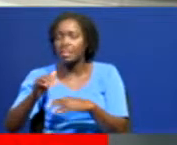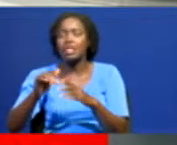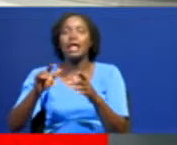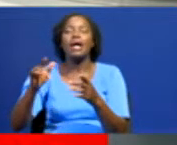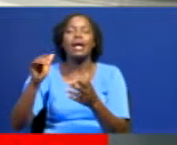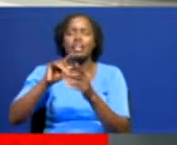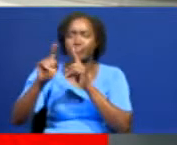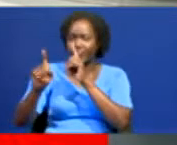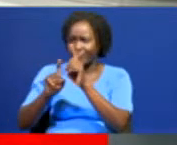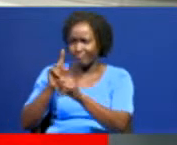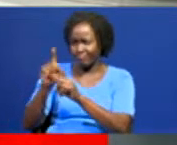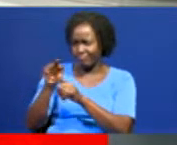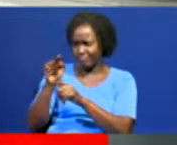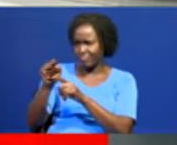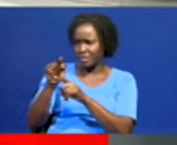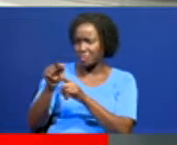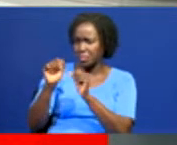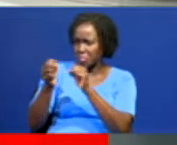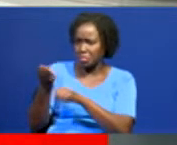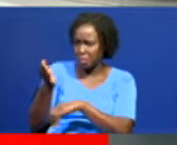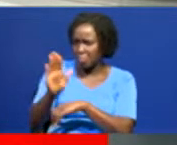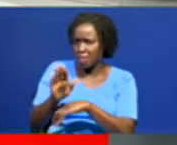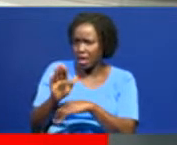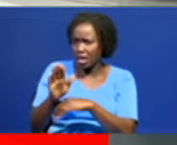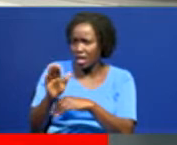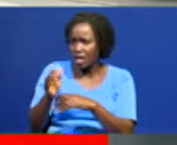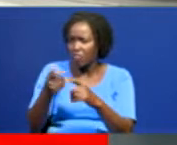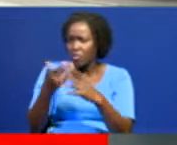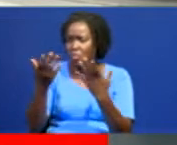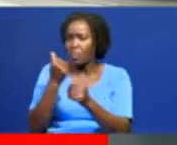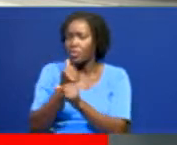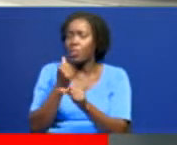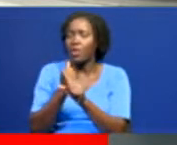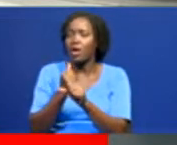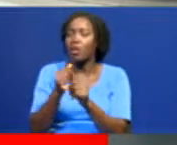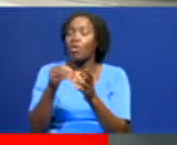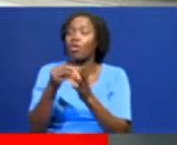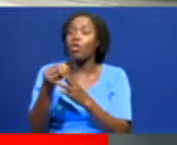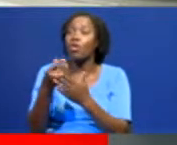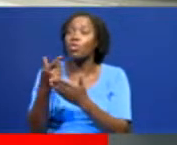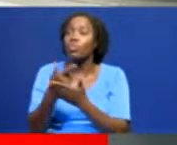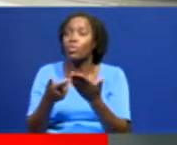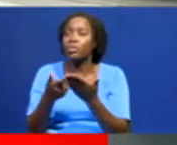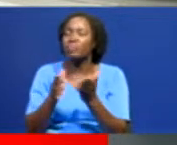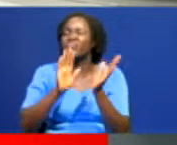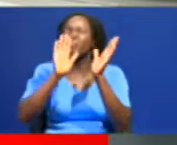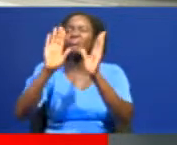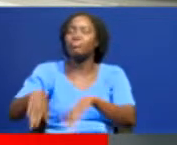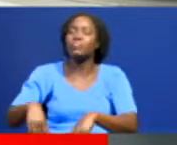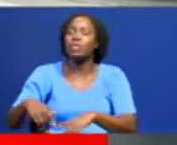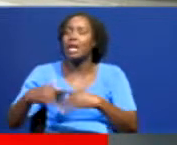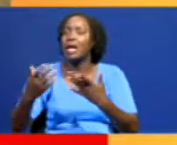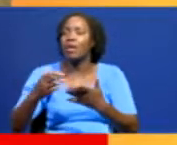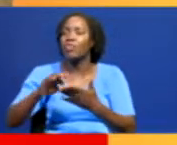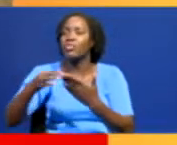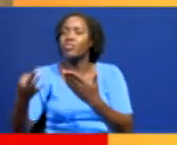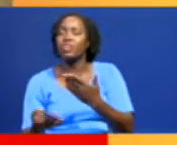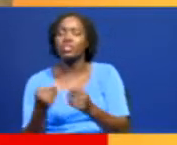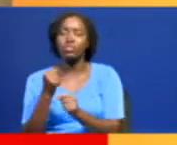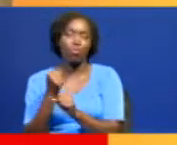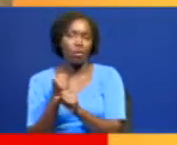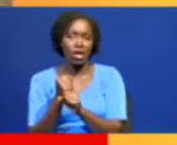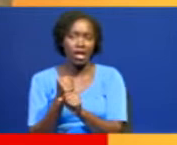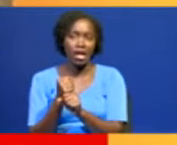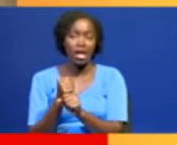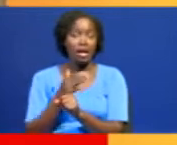raia kuonekana kwamba wanaweza kurudi tena kulingana na vile ambavyo wanafanya kazi, ama wanaweza kutupiliwa mbali kulingana na vile wameshindwa kufanya kazi.